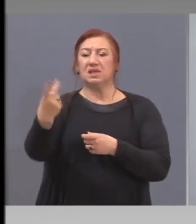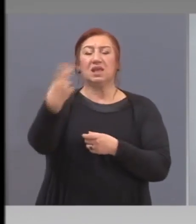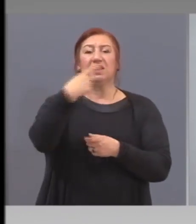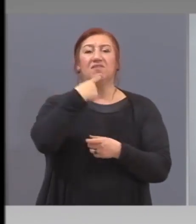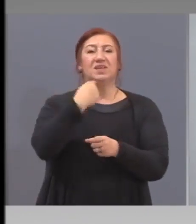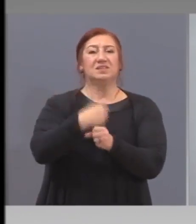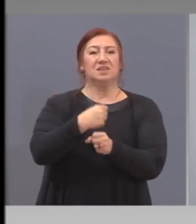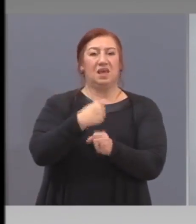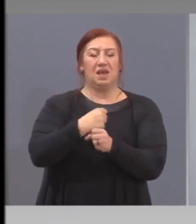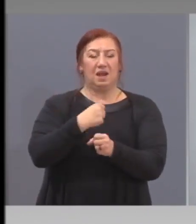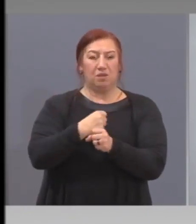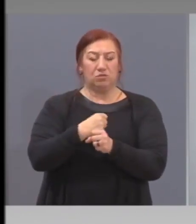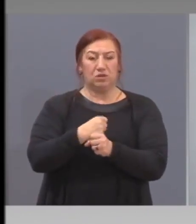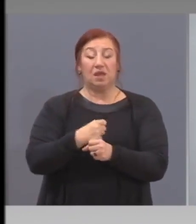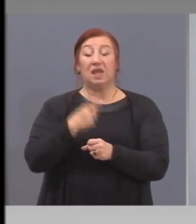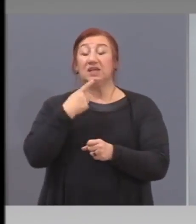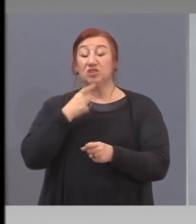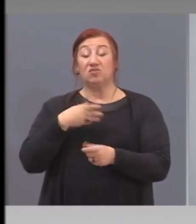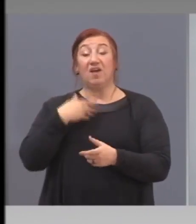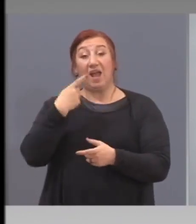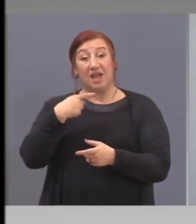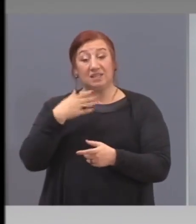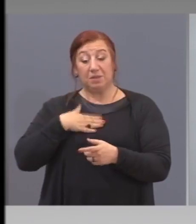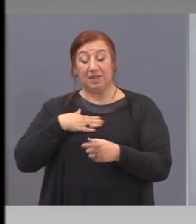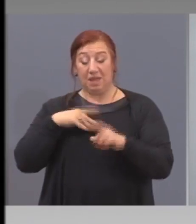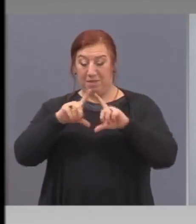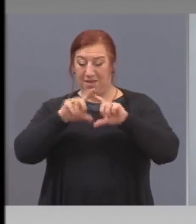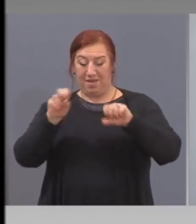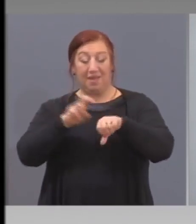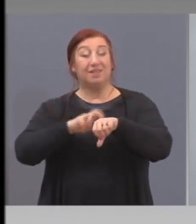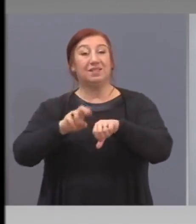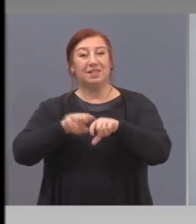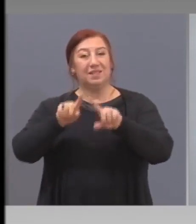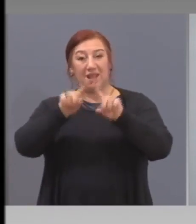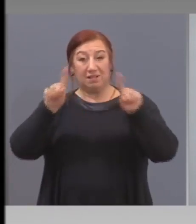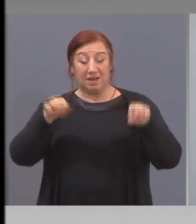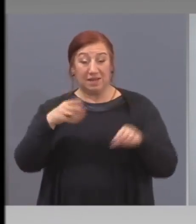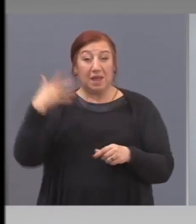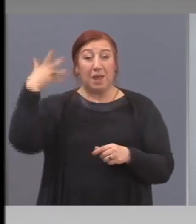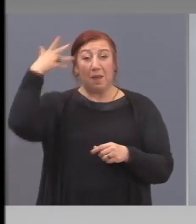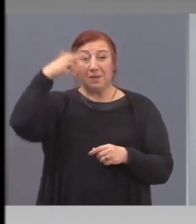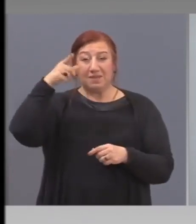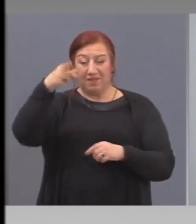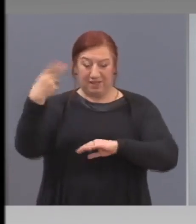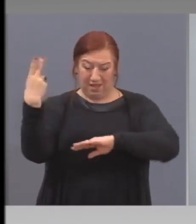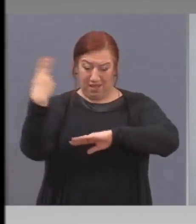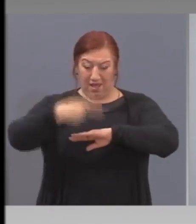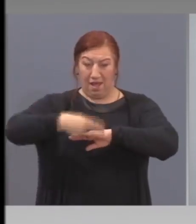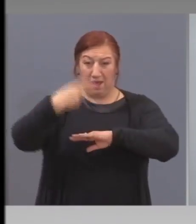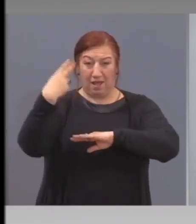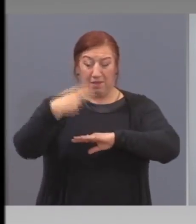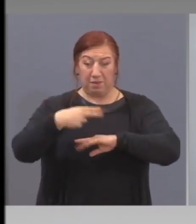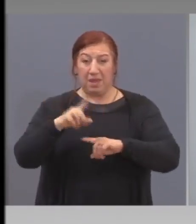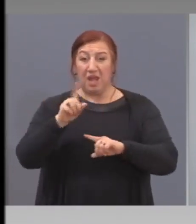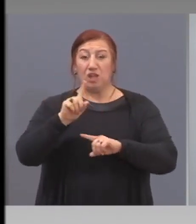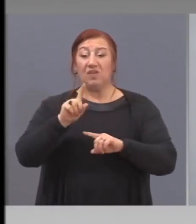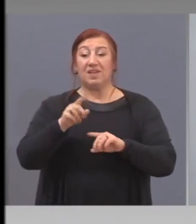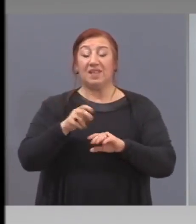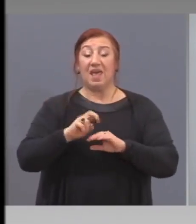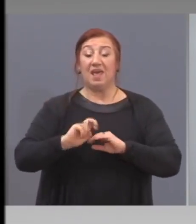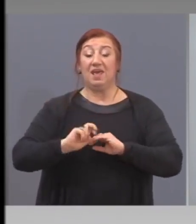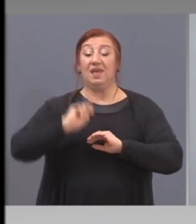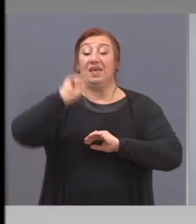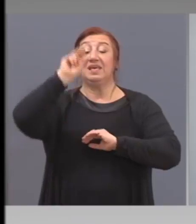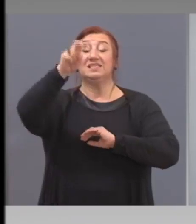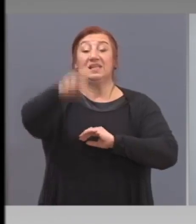Затова издадохме декларациите. Представете си, и това КПП не е излизане от държавна граница